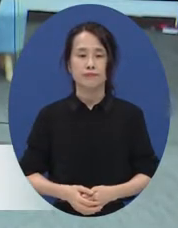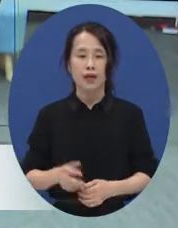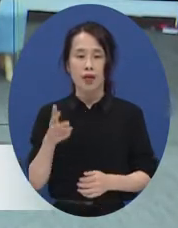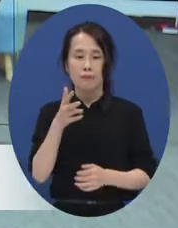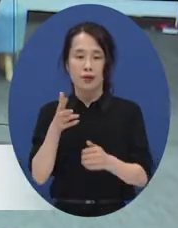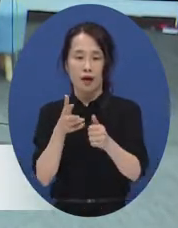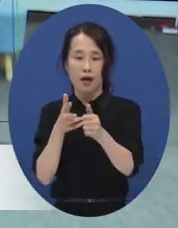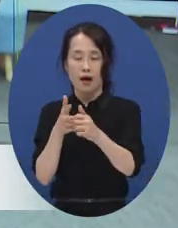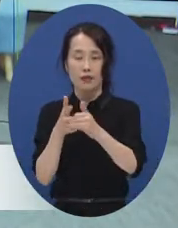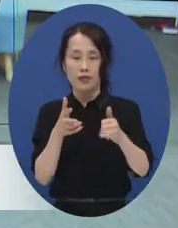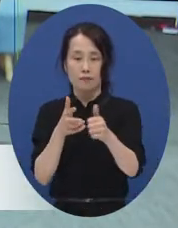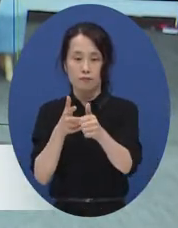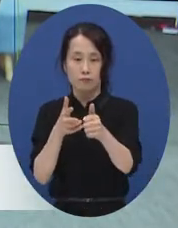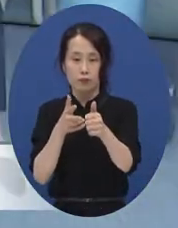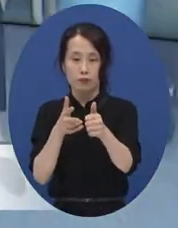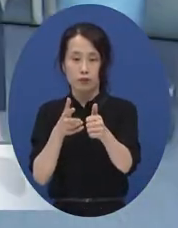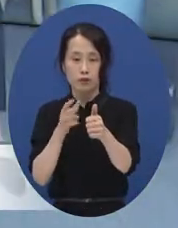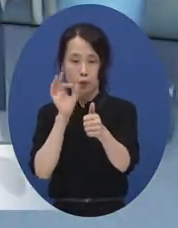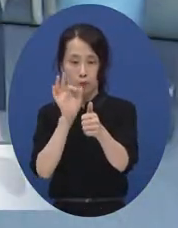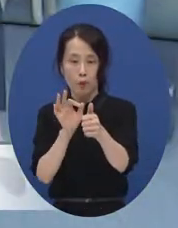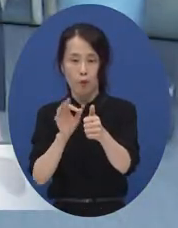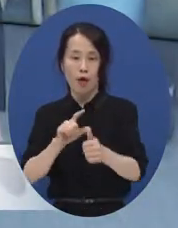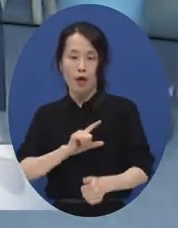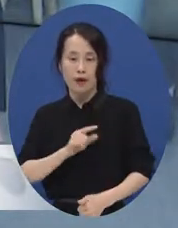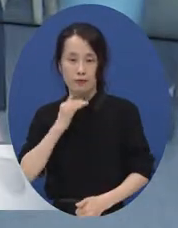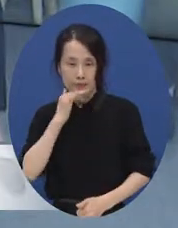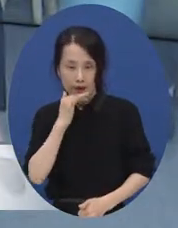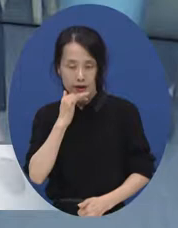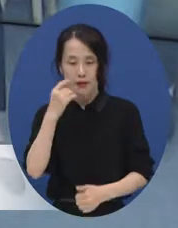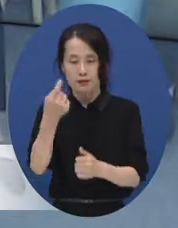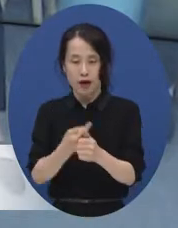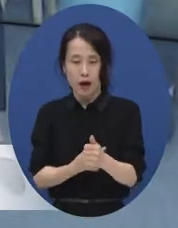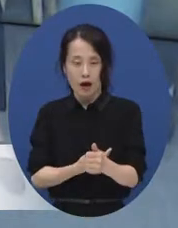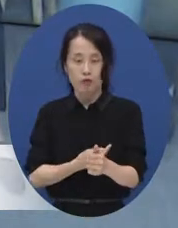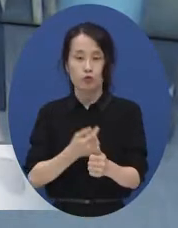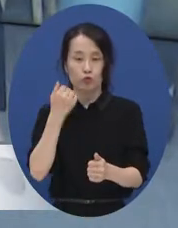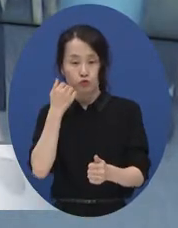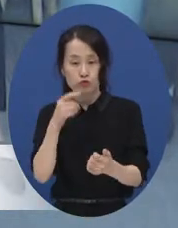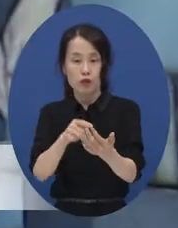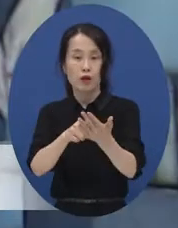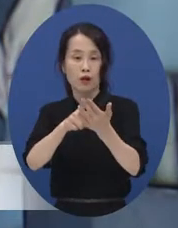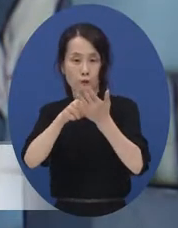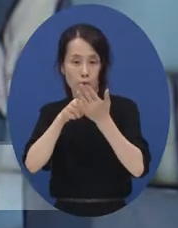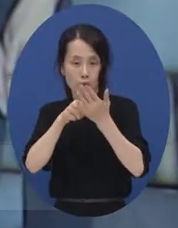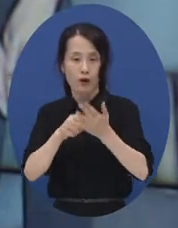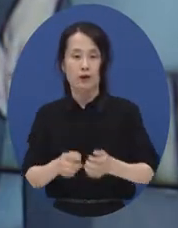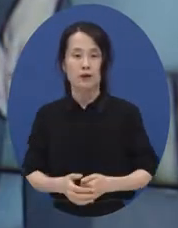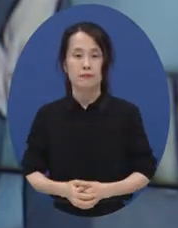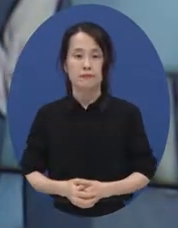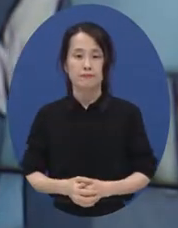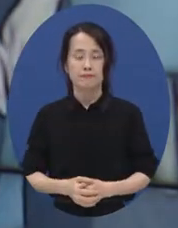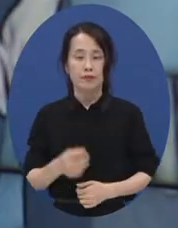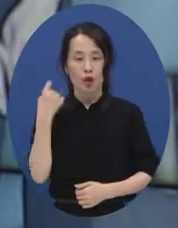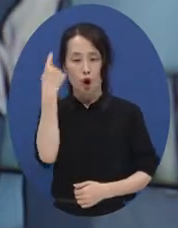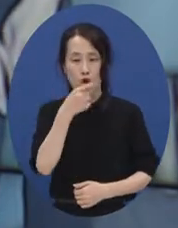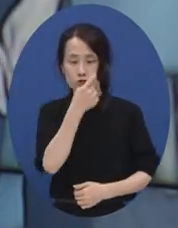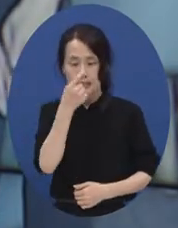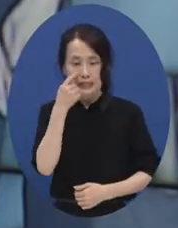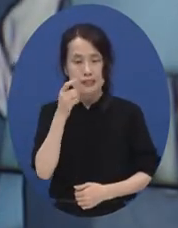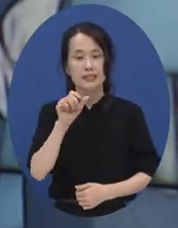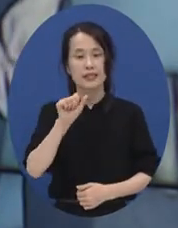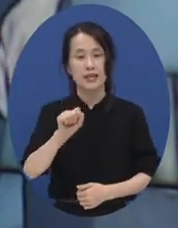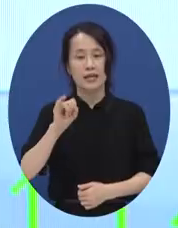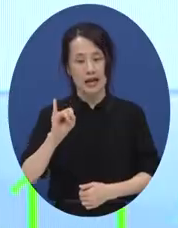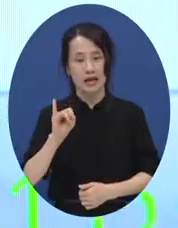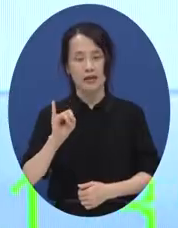카메라에 사람의 움직임이 잡히자 이름과 나이 등 자동으로 누구인지 신원이 파악됩니다. 얼굴 인식